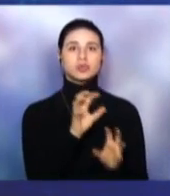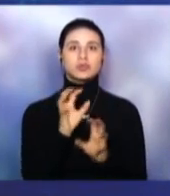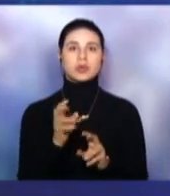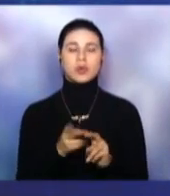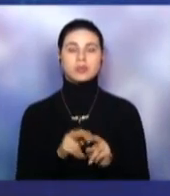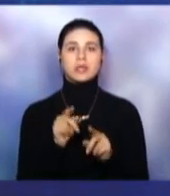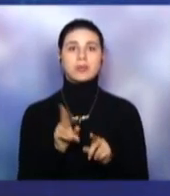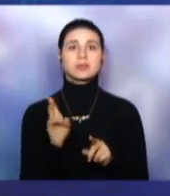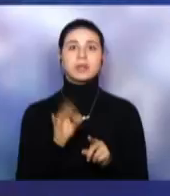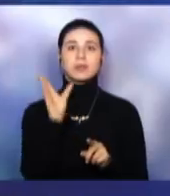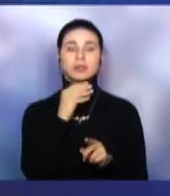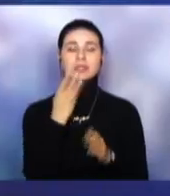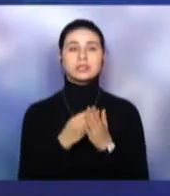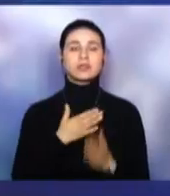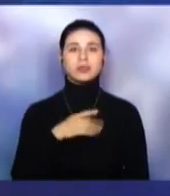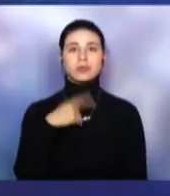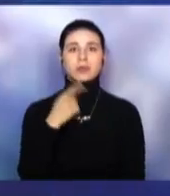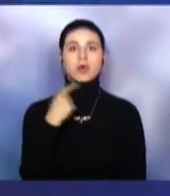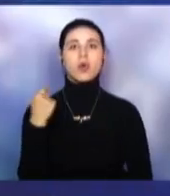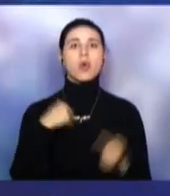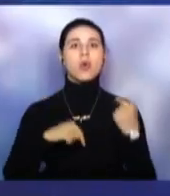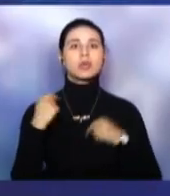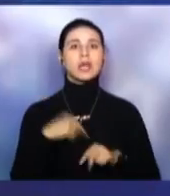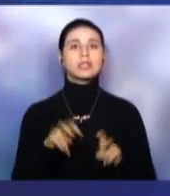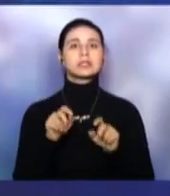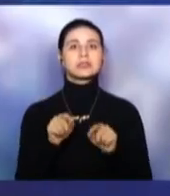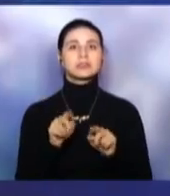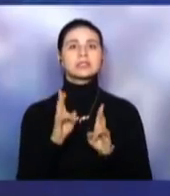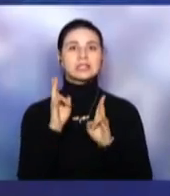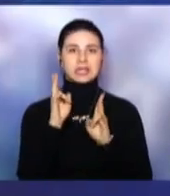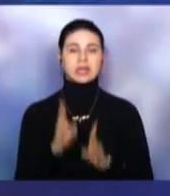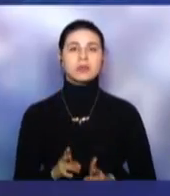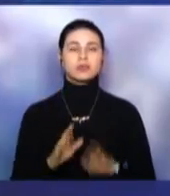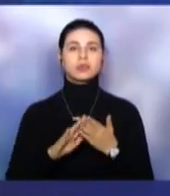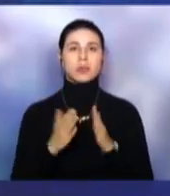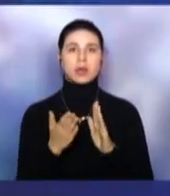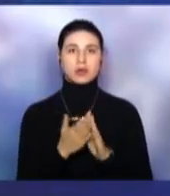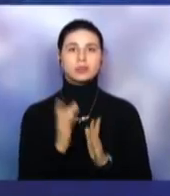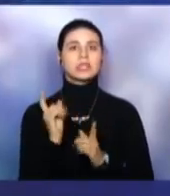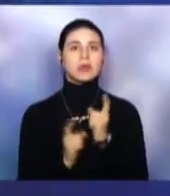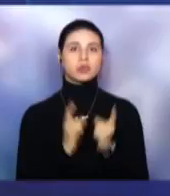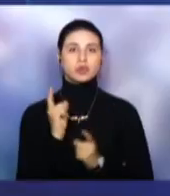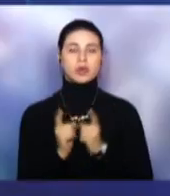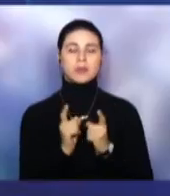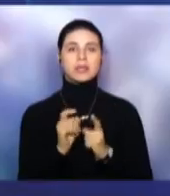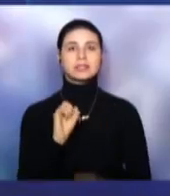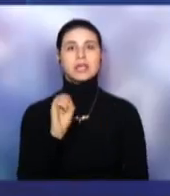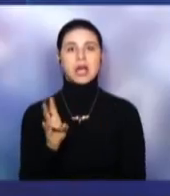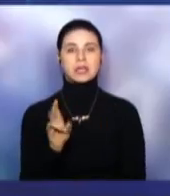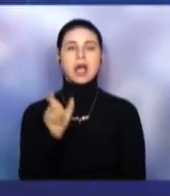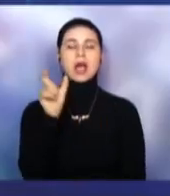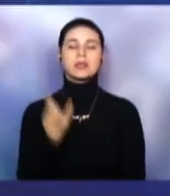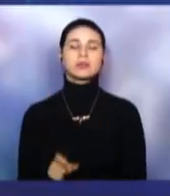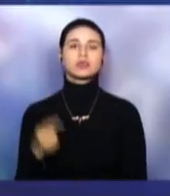ამას. Მაგრამ როდესაც ჩვენ ვლაპარაკობთ ორგანიზმის დაზარალებული მდგომარეობის გამოსწორებაზე, ან